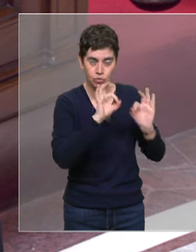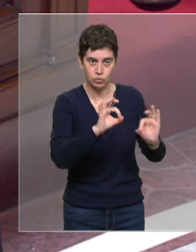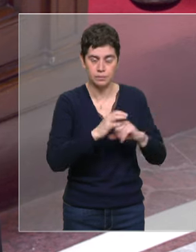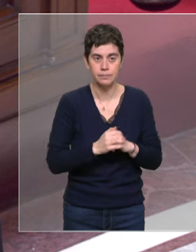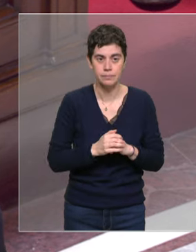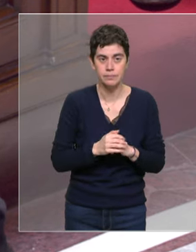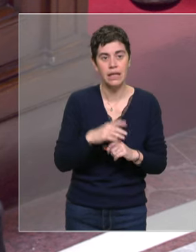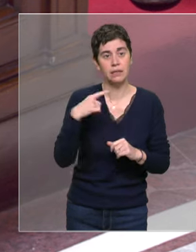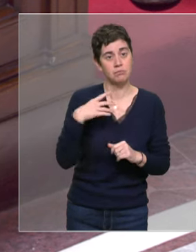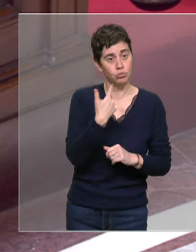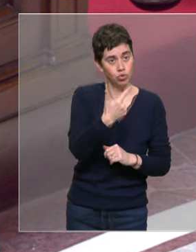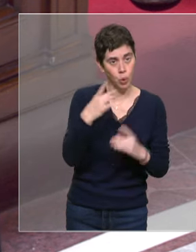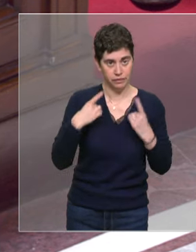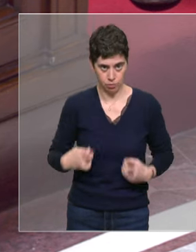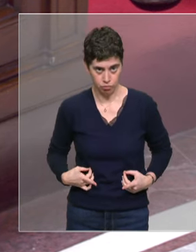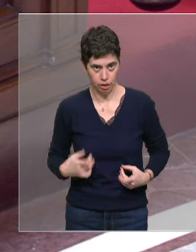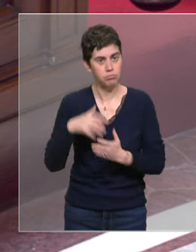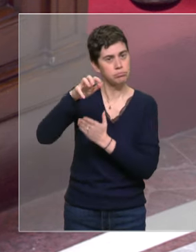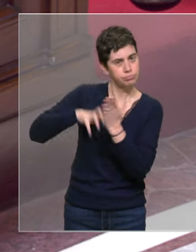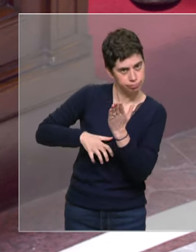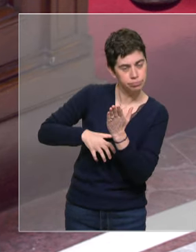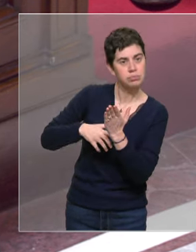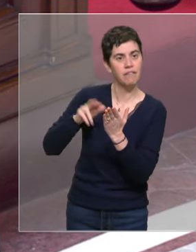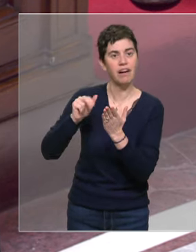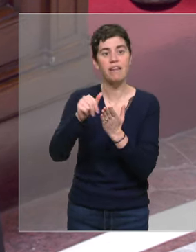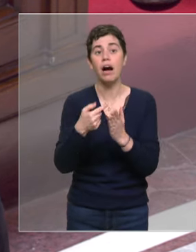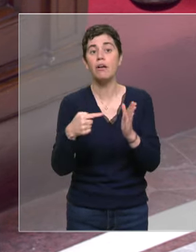députés Izard et Babot fourniront leurs travaux d'ici